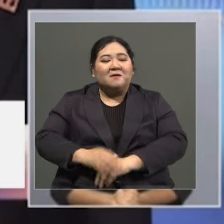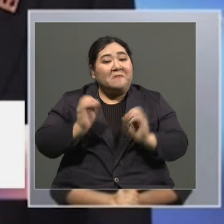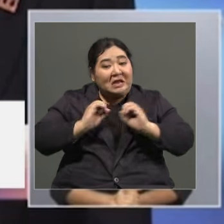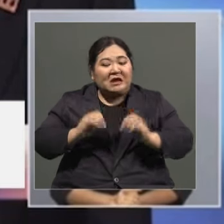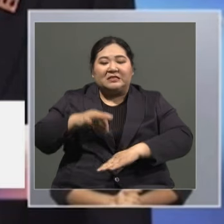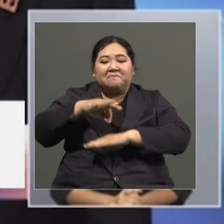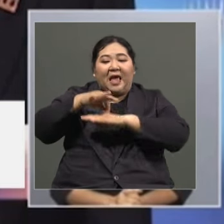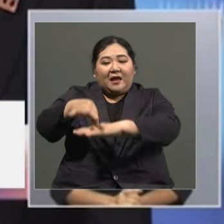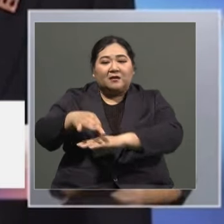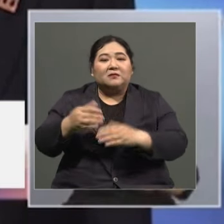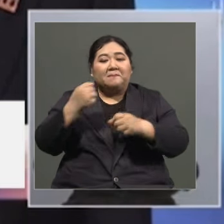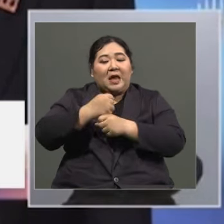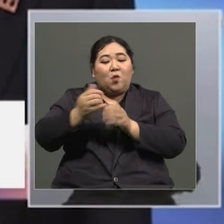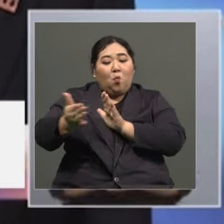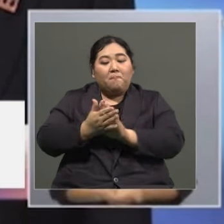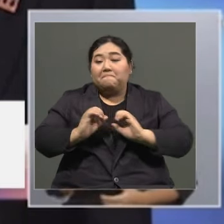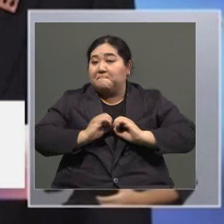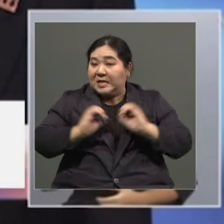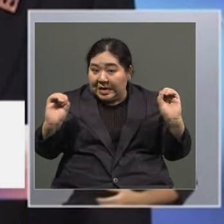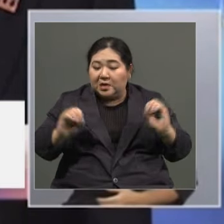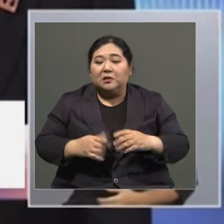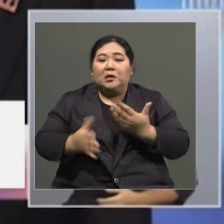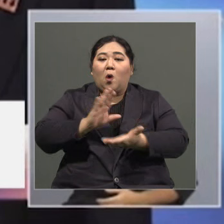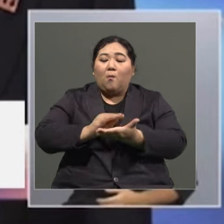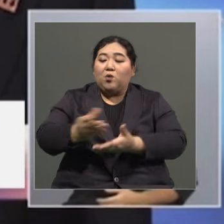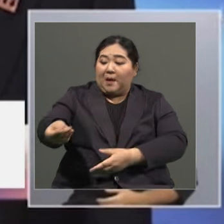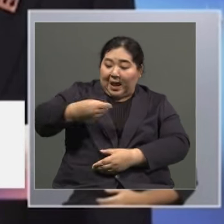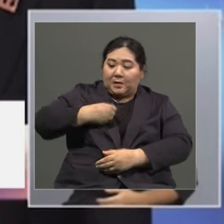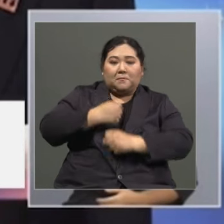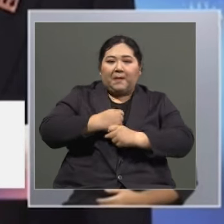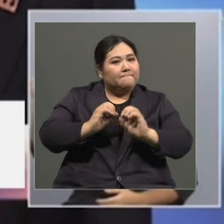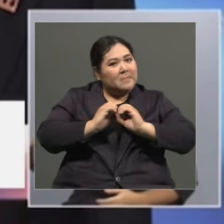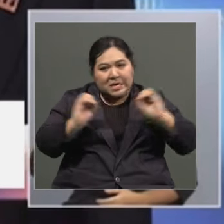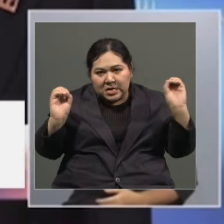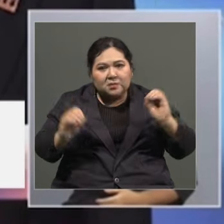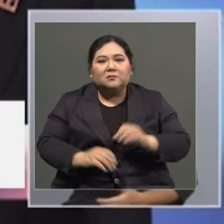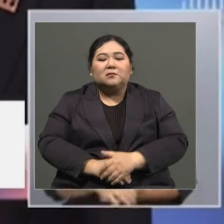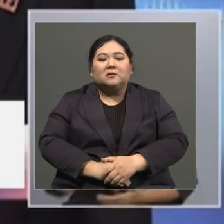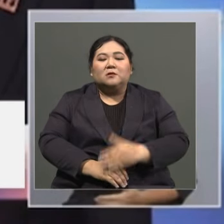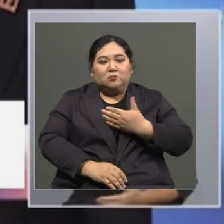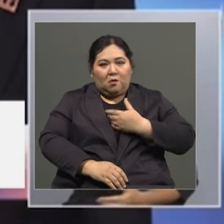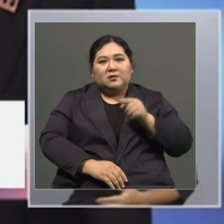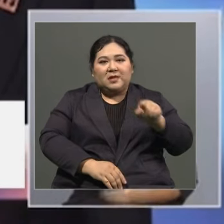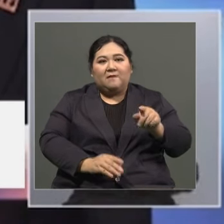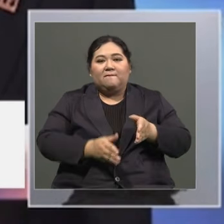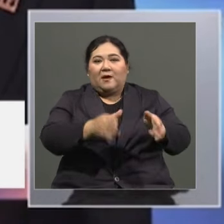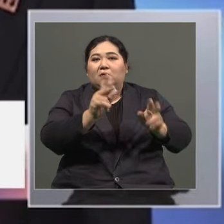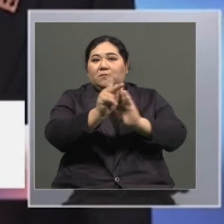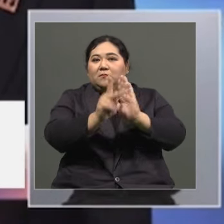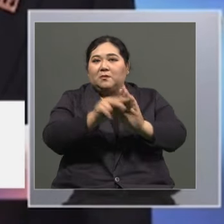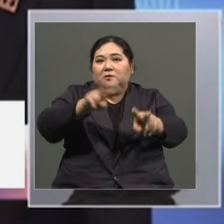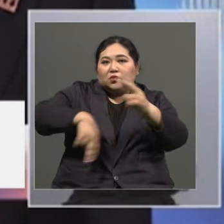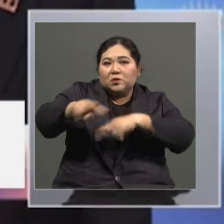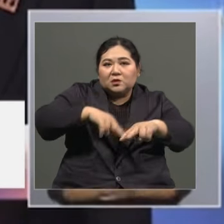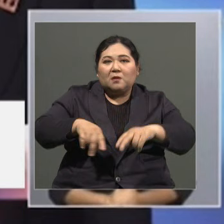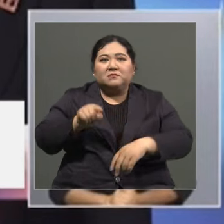ไหนเป็นคณะทำงานหรือว่านำข้อมูลมาประกอบการทำงานโดยจะให้ทางฝ่ายกฎหมายเนี่ยไปตรวจสอบเรื่องราวดังกล่าวนะครับว่า